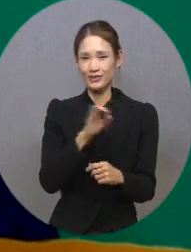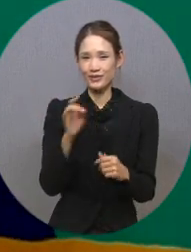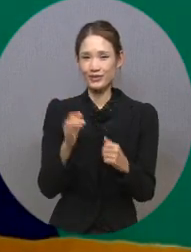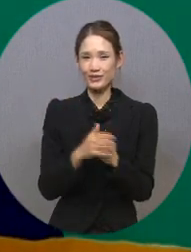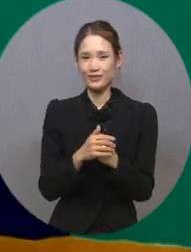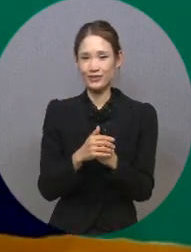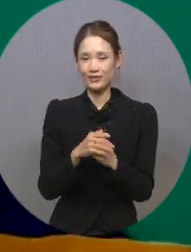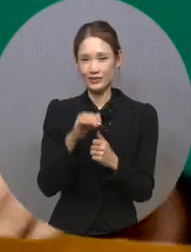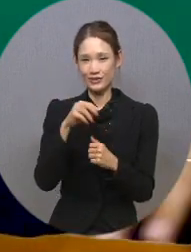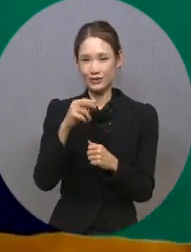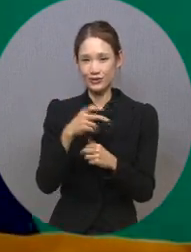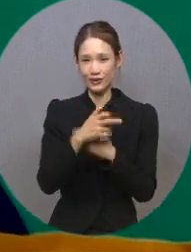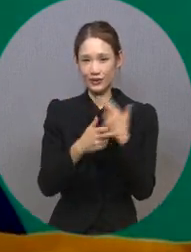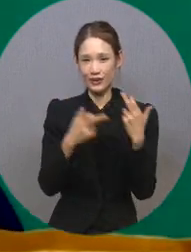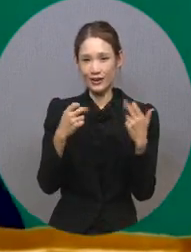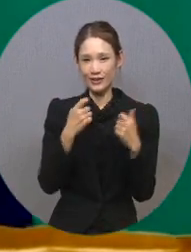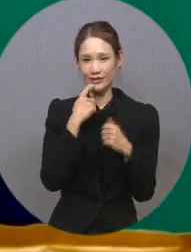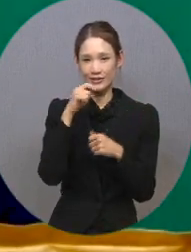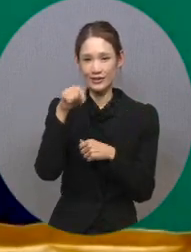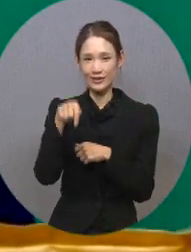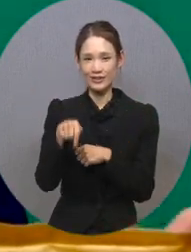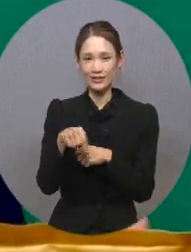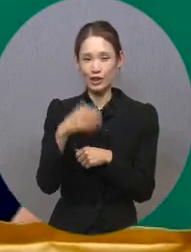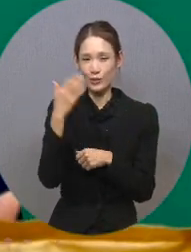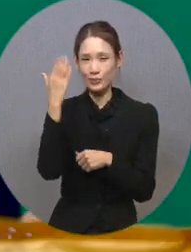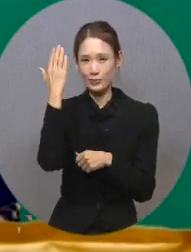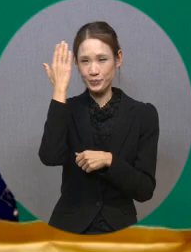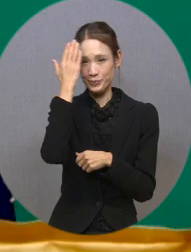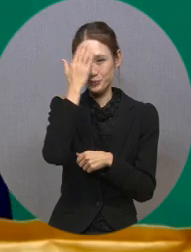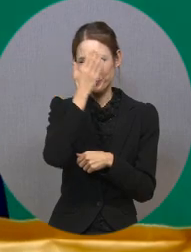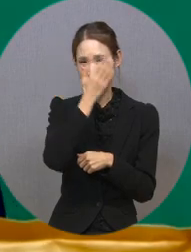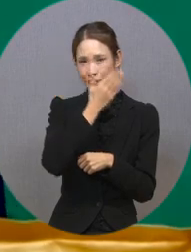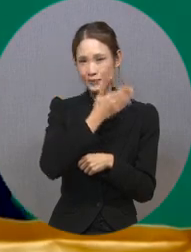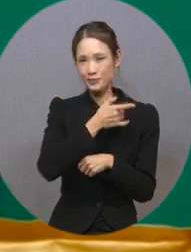좋다. 월출산 맥반석에서